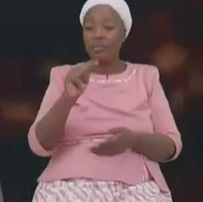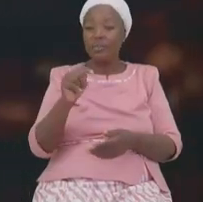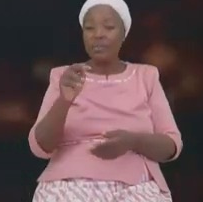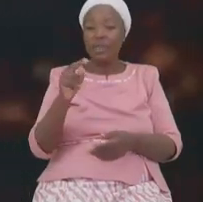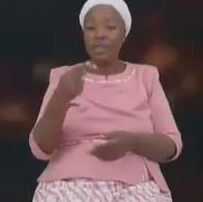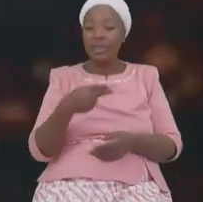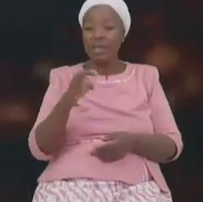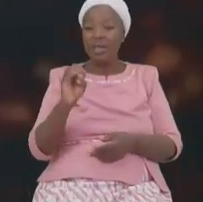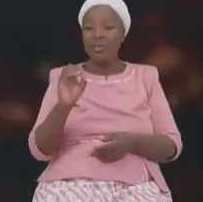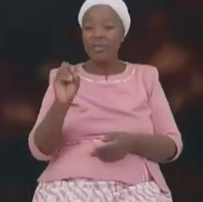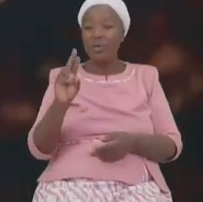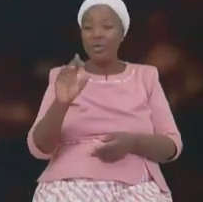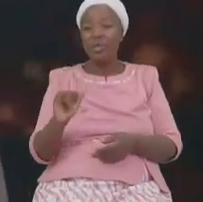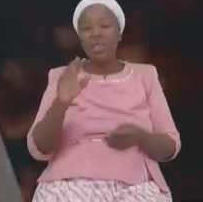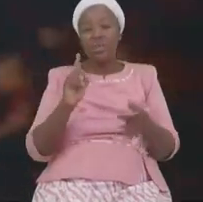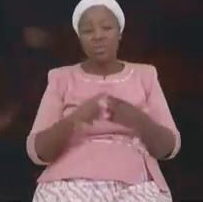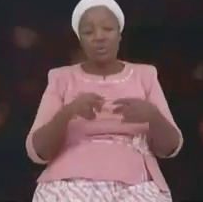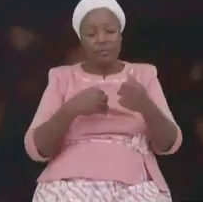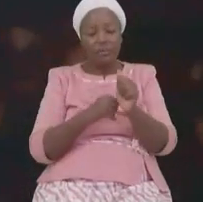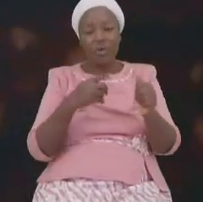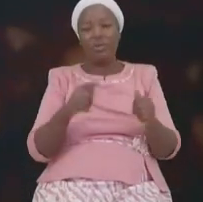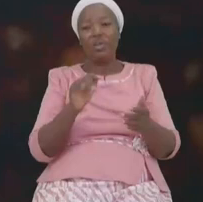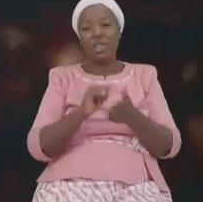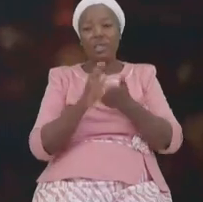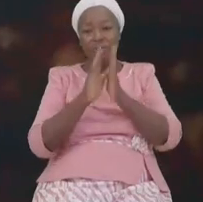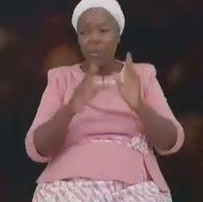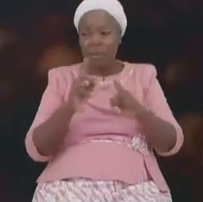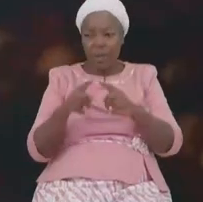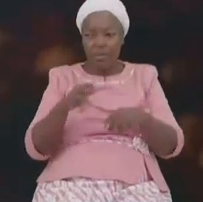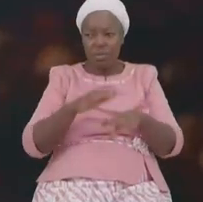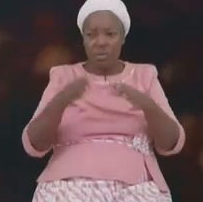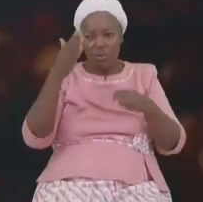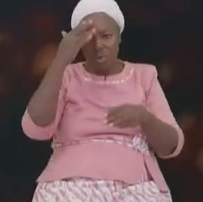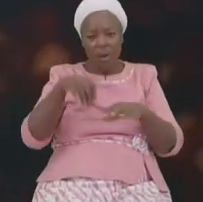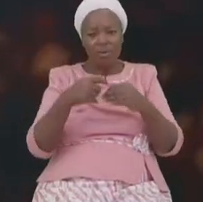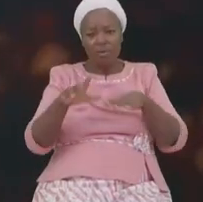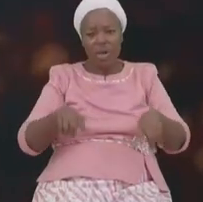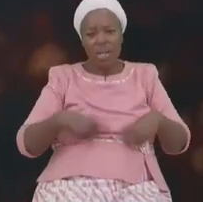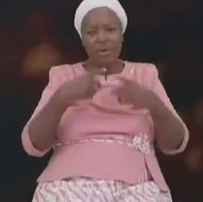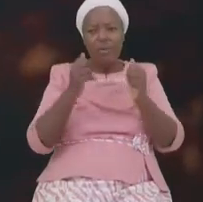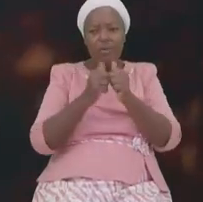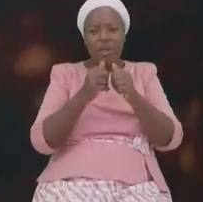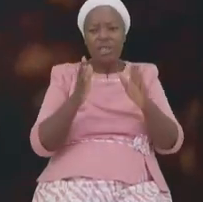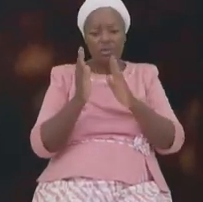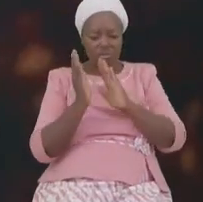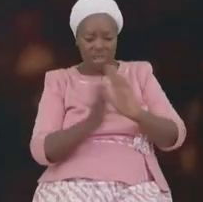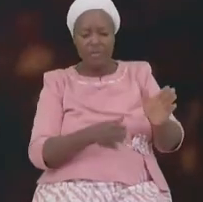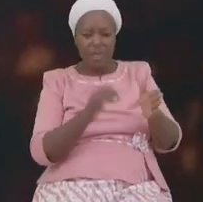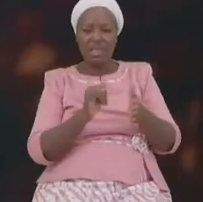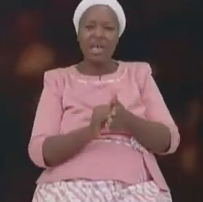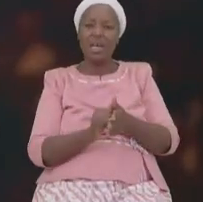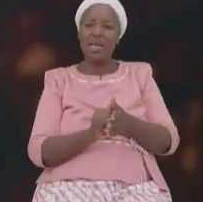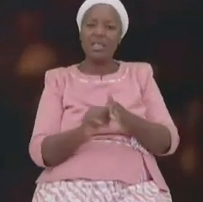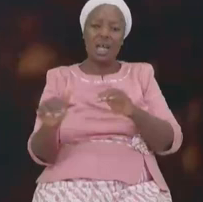ne sais pas comment laisser l'action passer. Tu dois avoir une réaction. Tu dois avoir une réponse. Tu